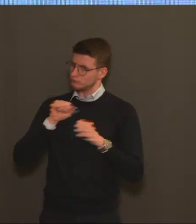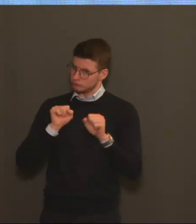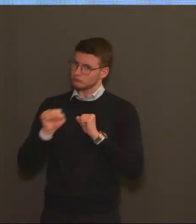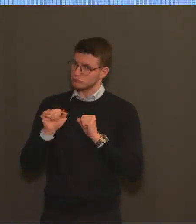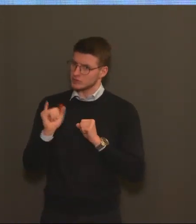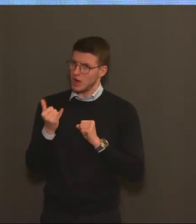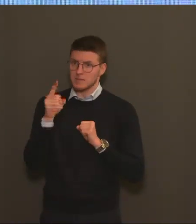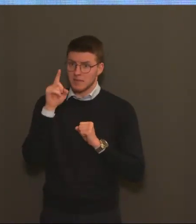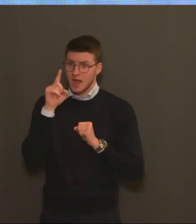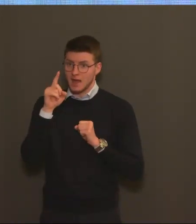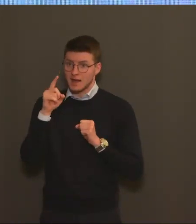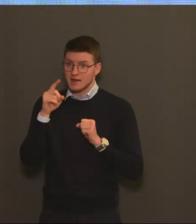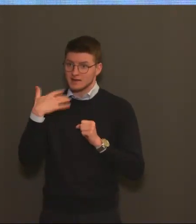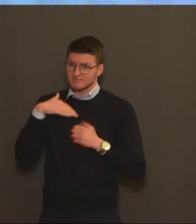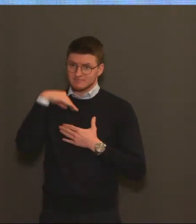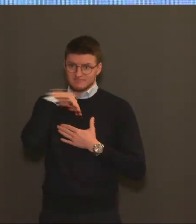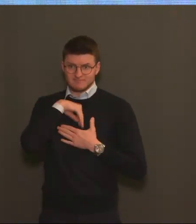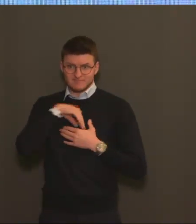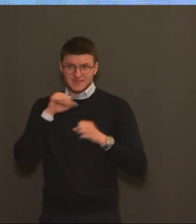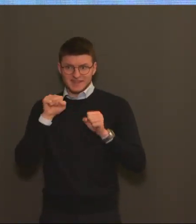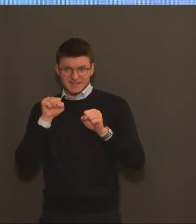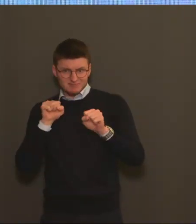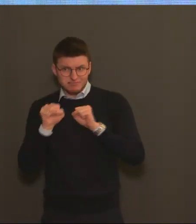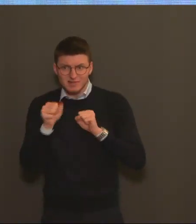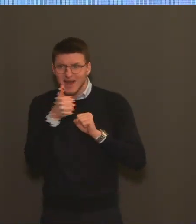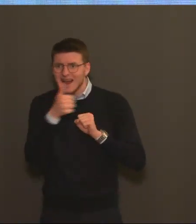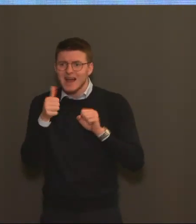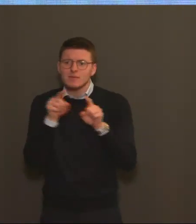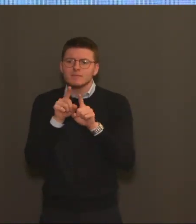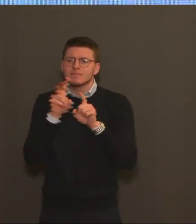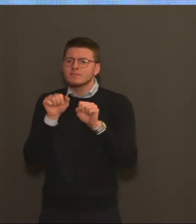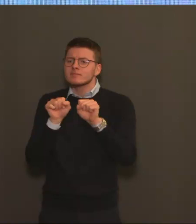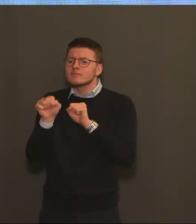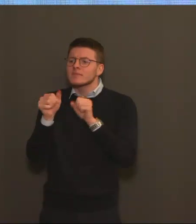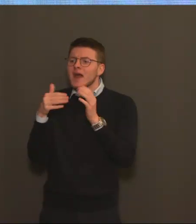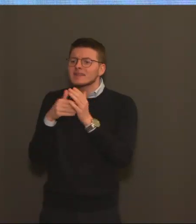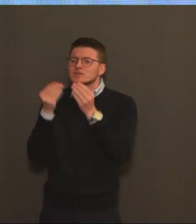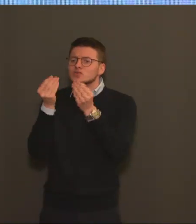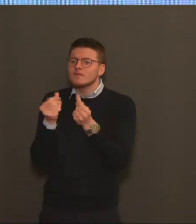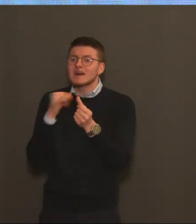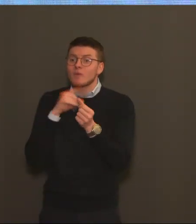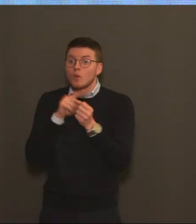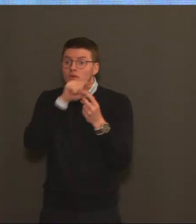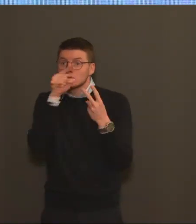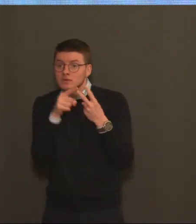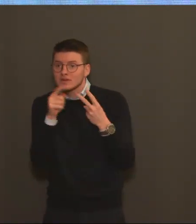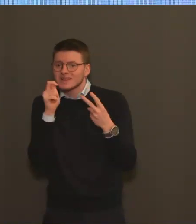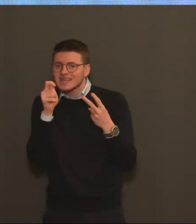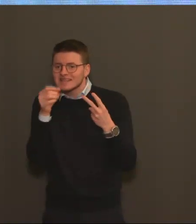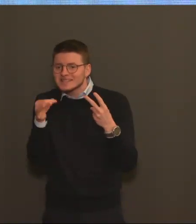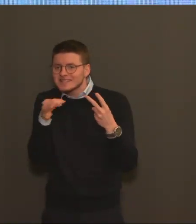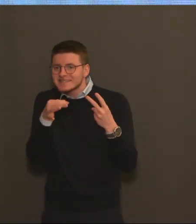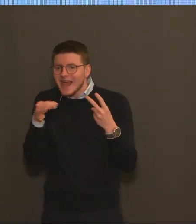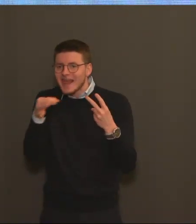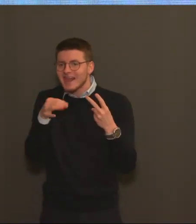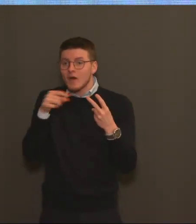dan antistoffen alleen. Er worden ook T-cellen gestimuleerd, B-cellen. En dat zijn zaken die je typisch niet direct gaat meten met